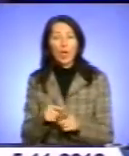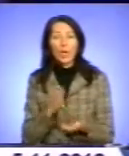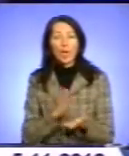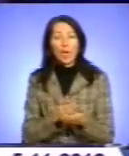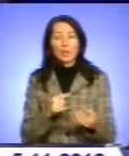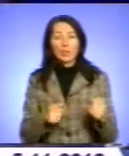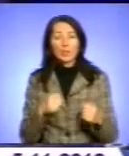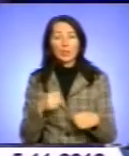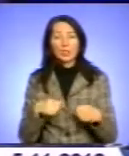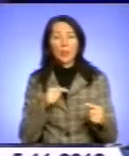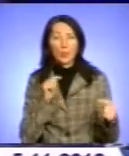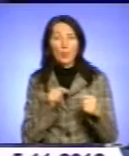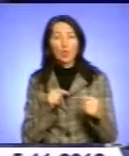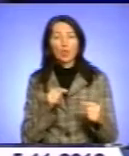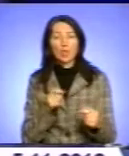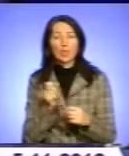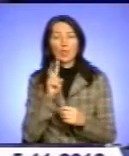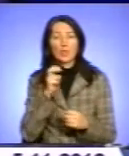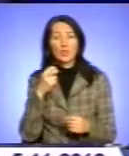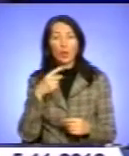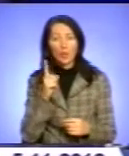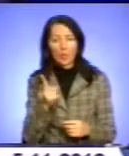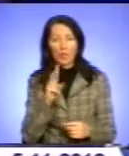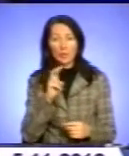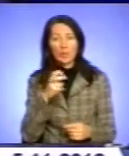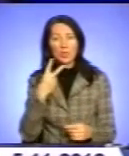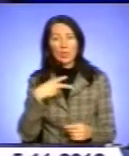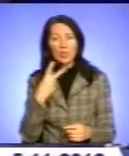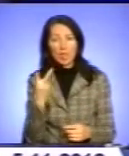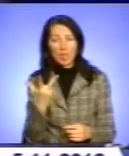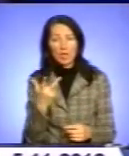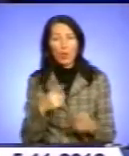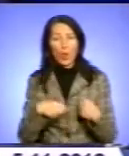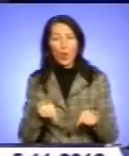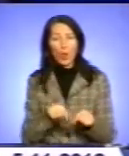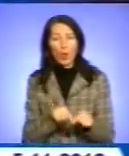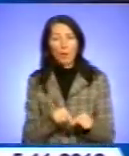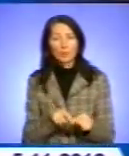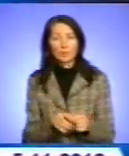напружені протистояння на 211 та 223 округах.